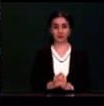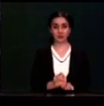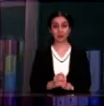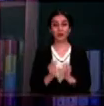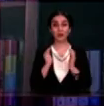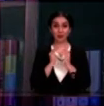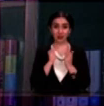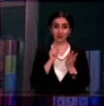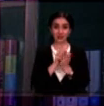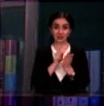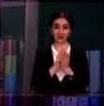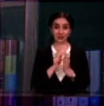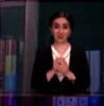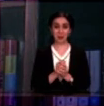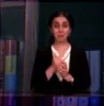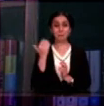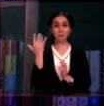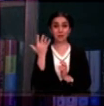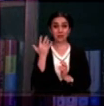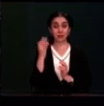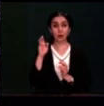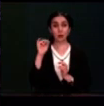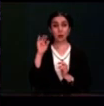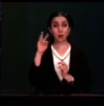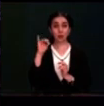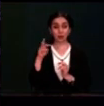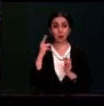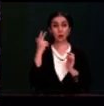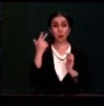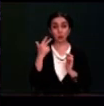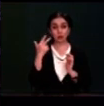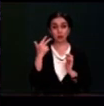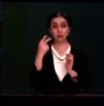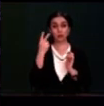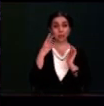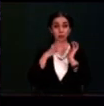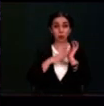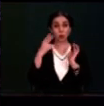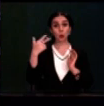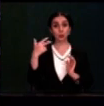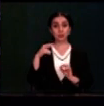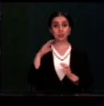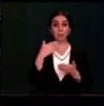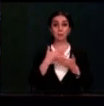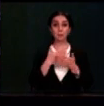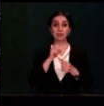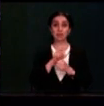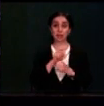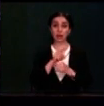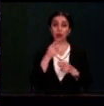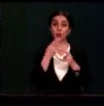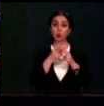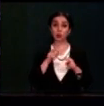Uyga vazifa 5-bo'lim 29-30 masalalar. Aziz o'quvchilar, bugungi